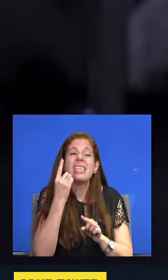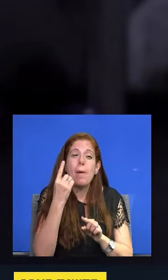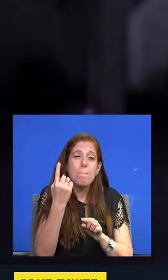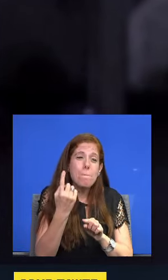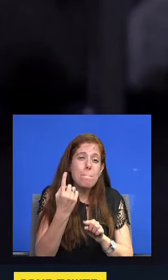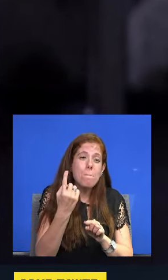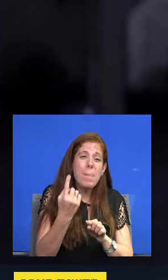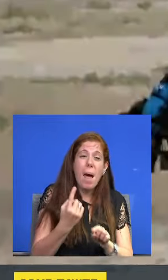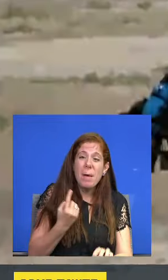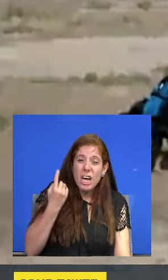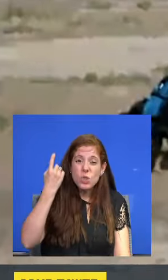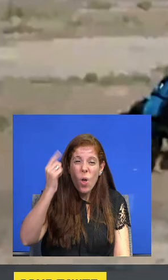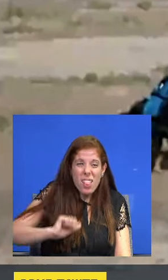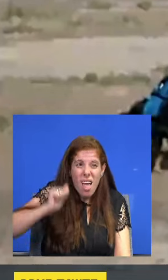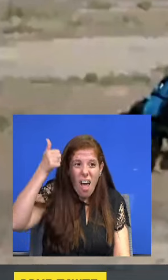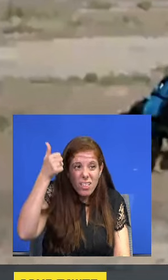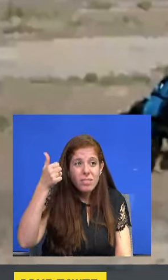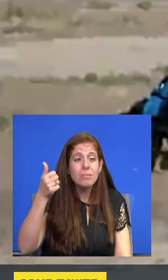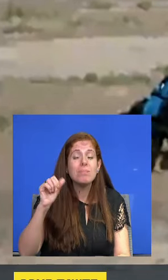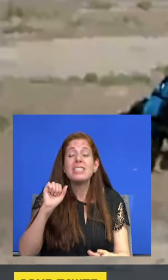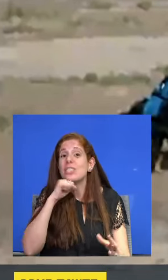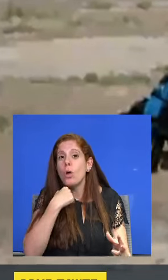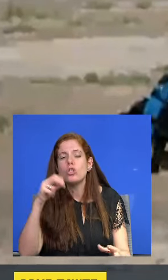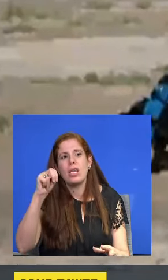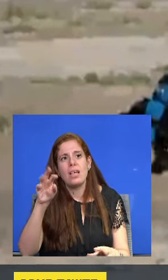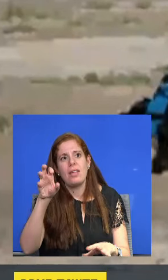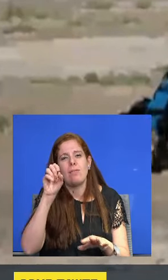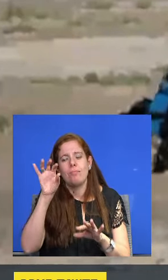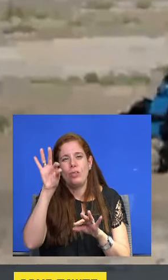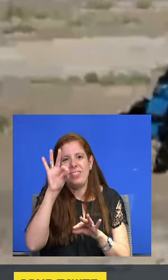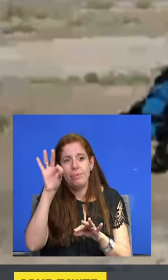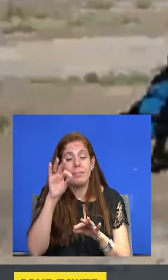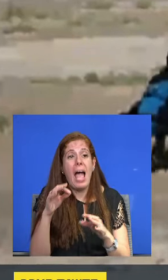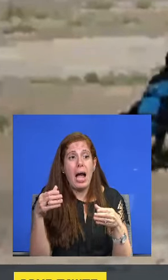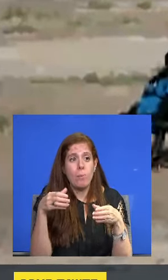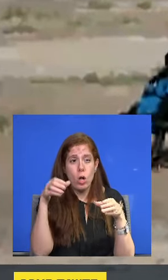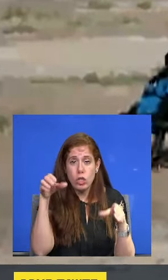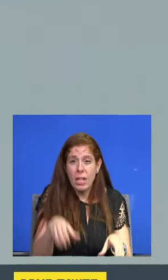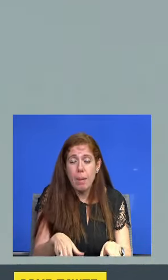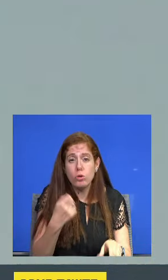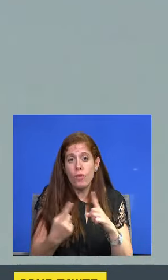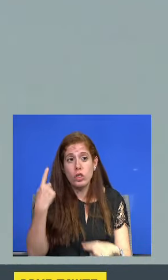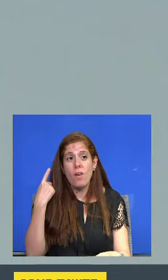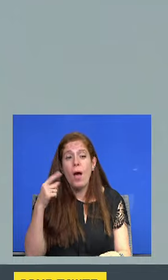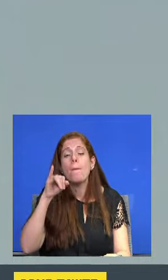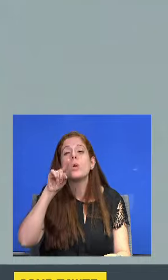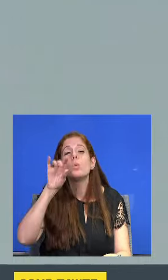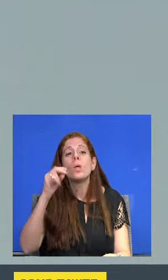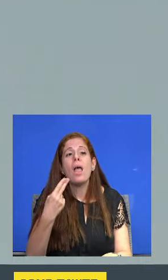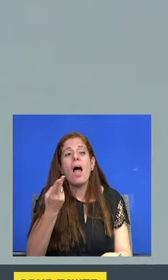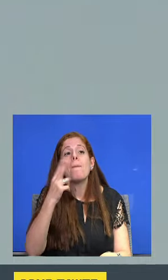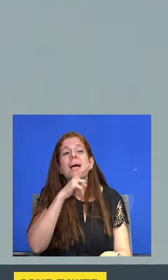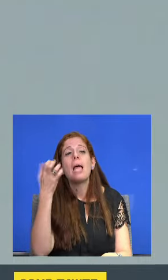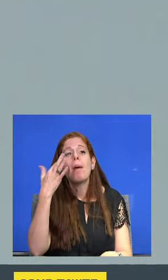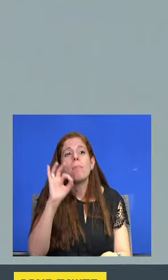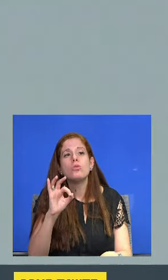ever asteroid sample return. הקפסולה שנחתה בשבוע שעבר בלב המדבר במדינת יוטה הכילה כ-250